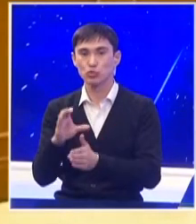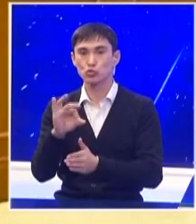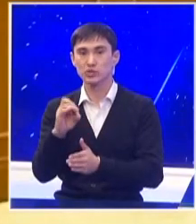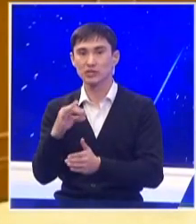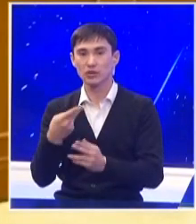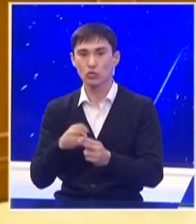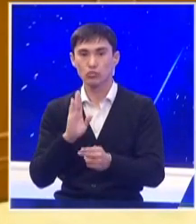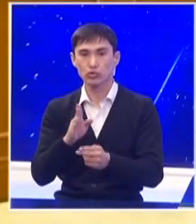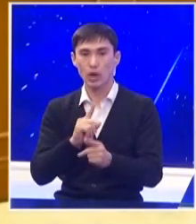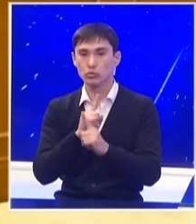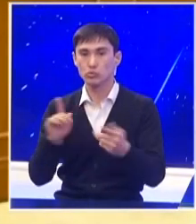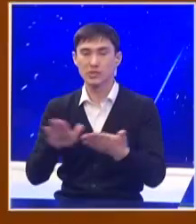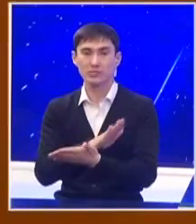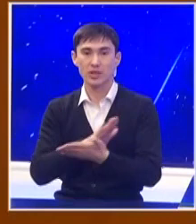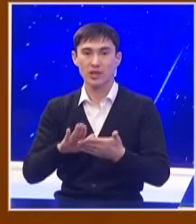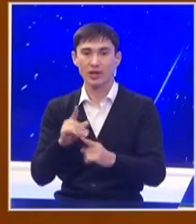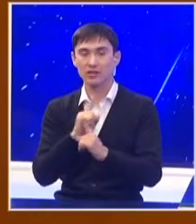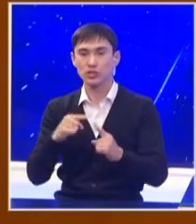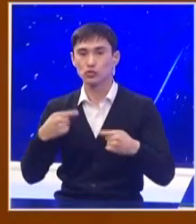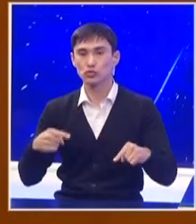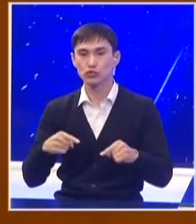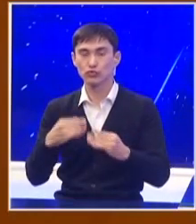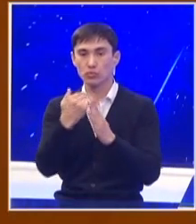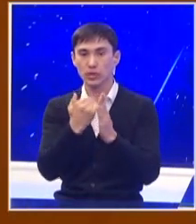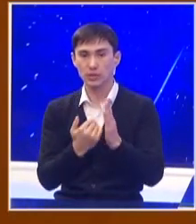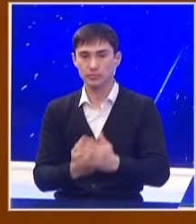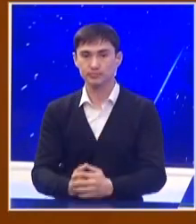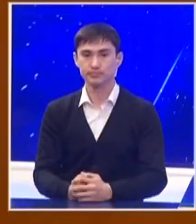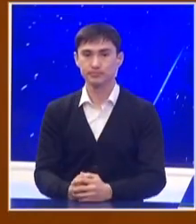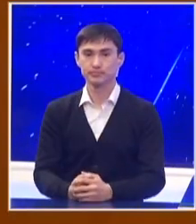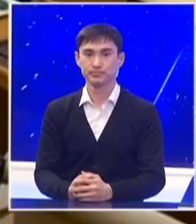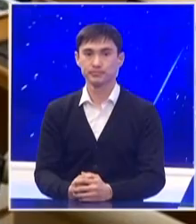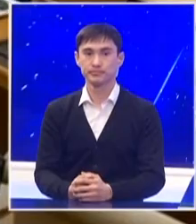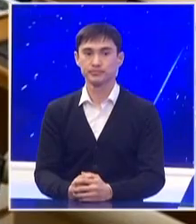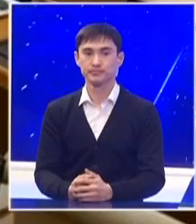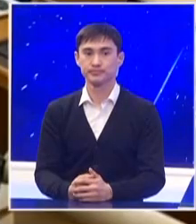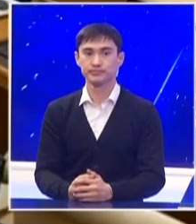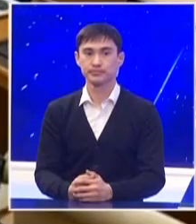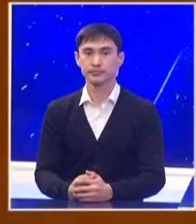субсидирования, которая будет абсолютно бесплатной, в отличие от существующих программ.